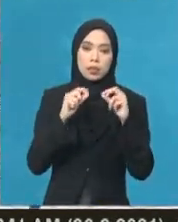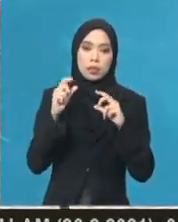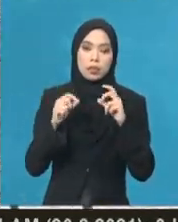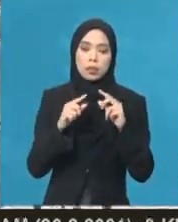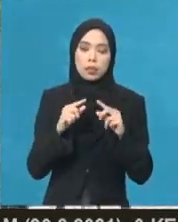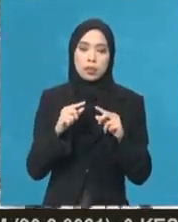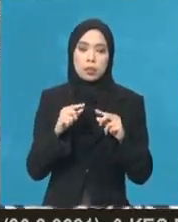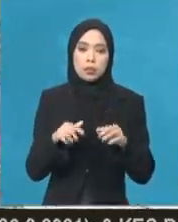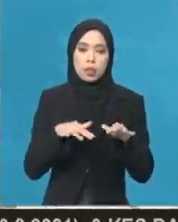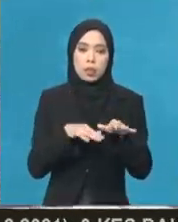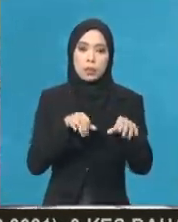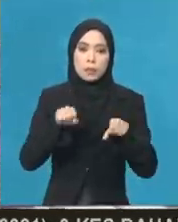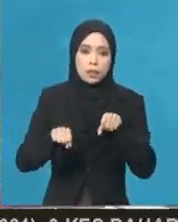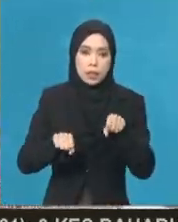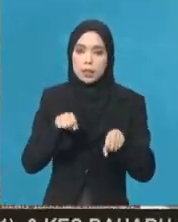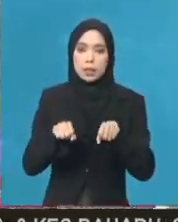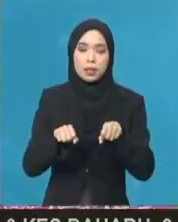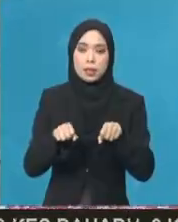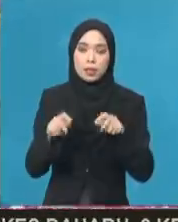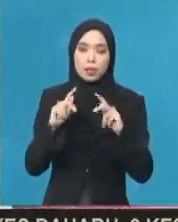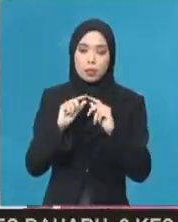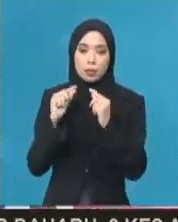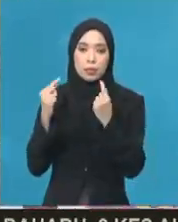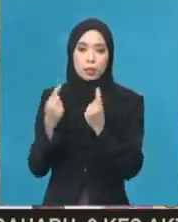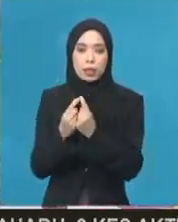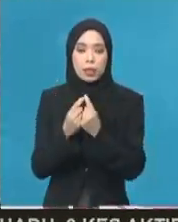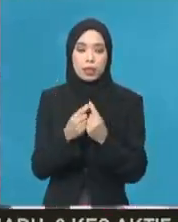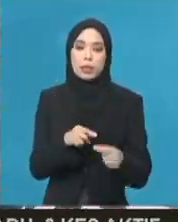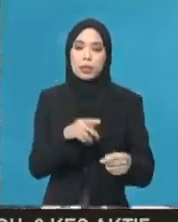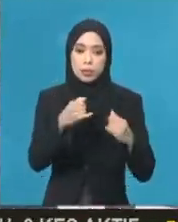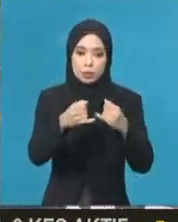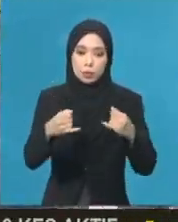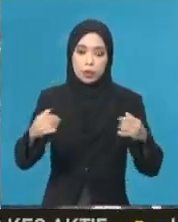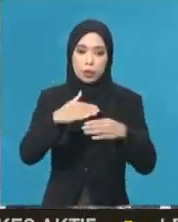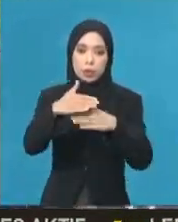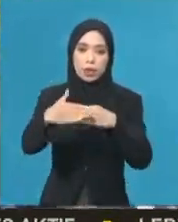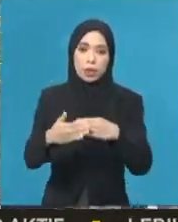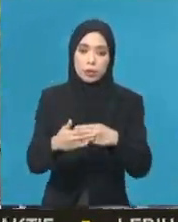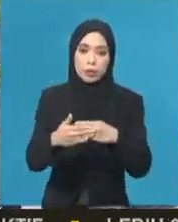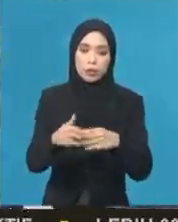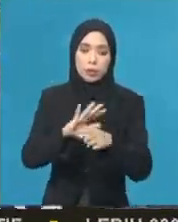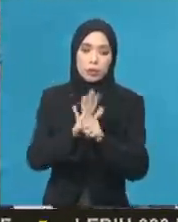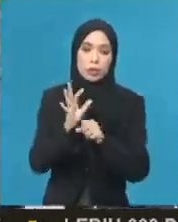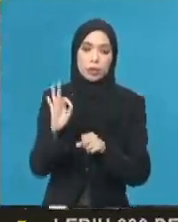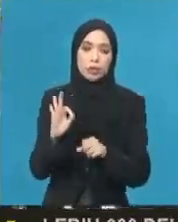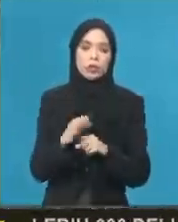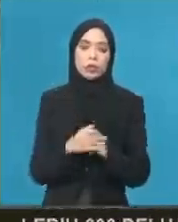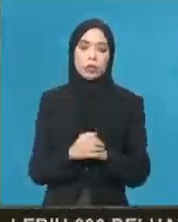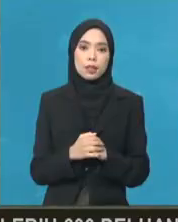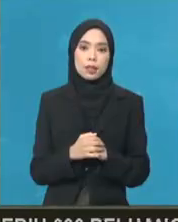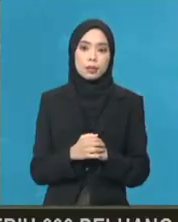pendidikan berarakan Basikal dan kumpulan barisan hadapan komitmen intense mengalir menuju